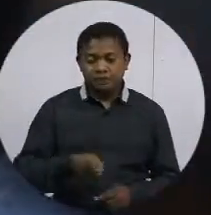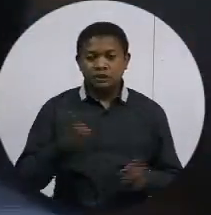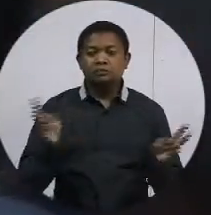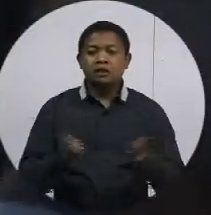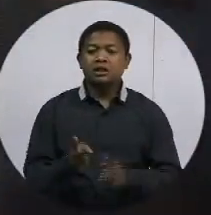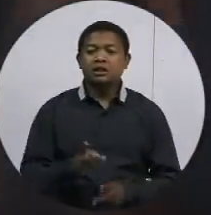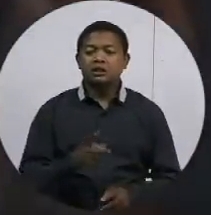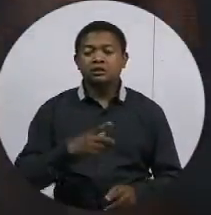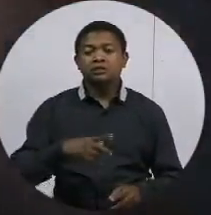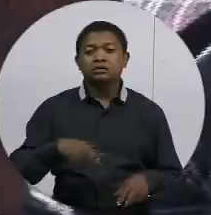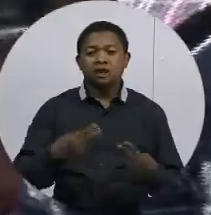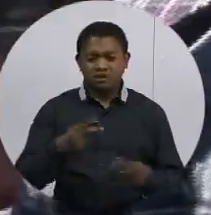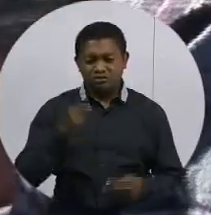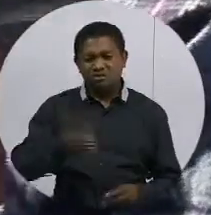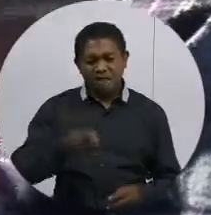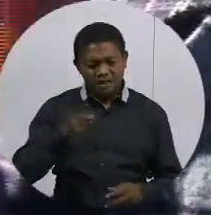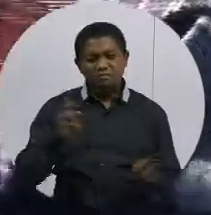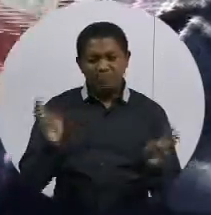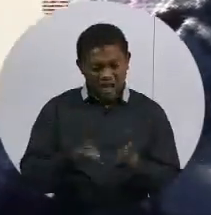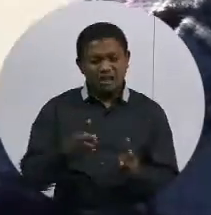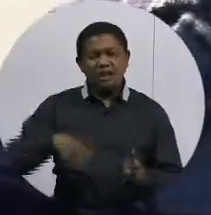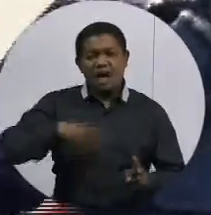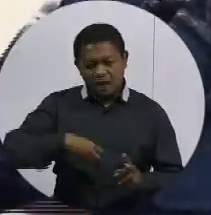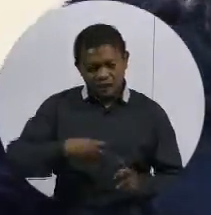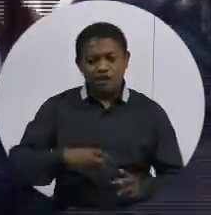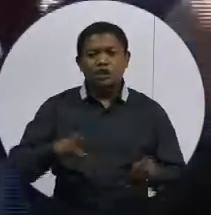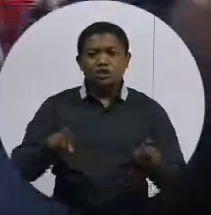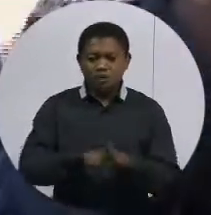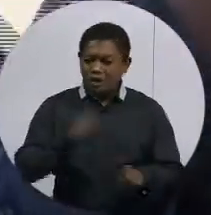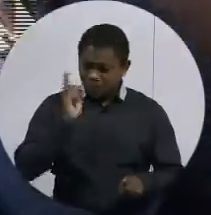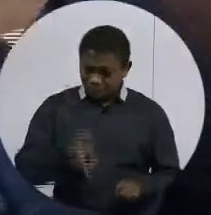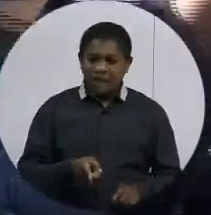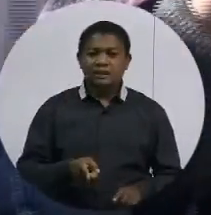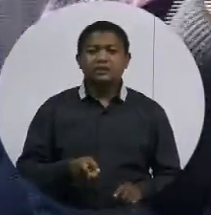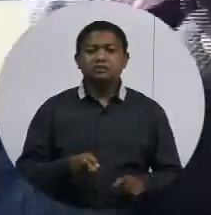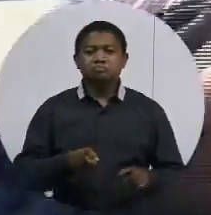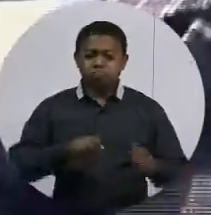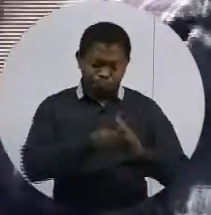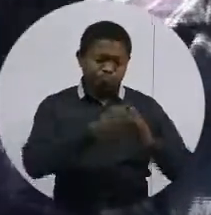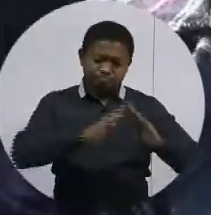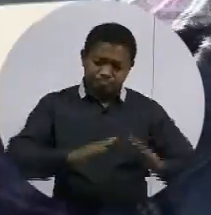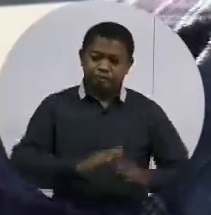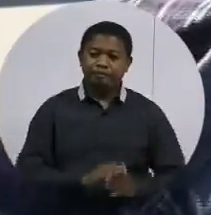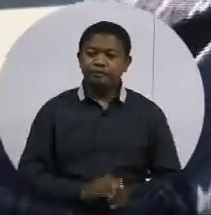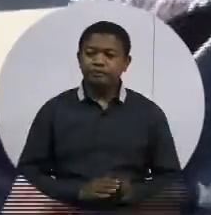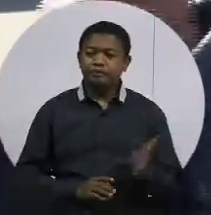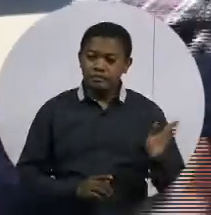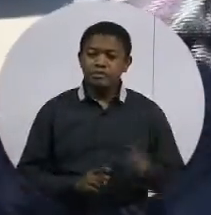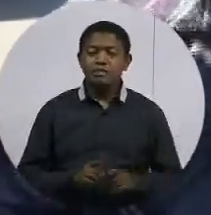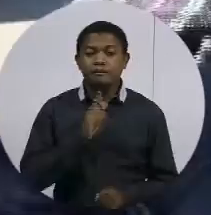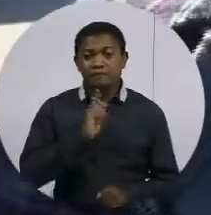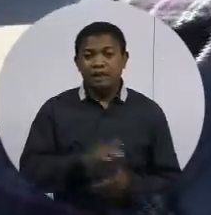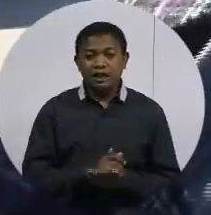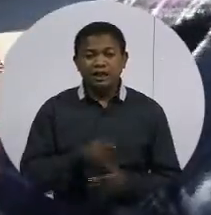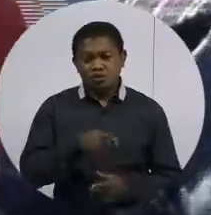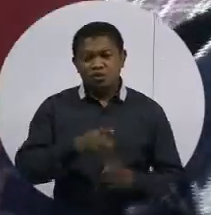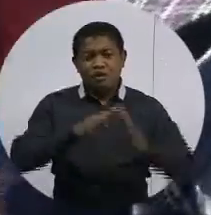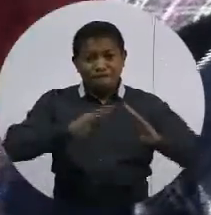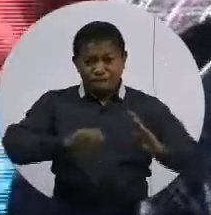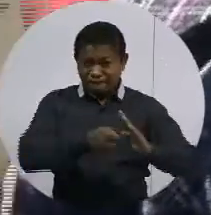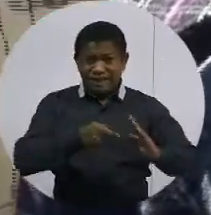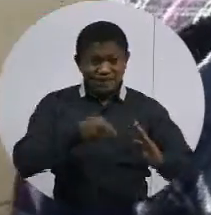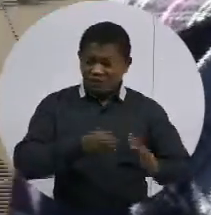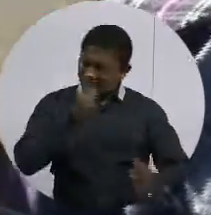valana aretina sy ny fiiboana rehefa ohatra ianao maro tena ny confinement ny tena anisany anankiray e fitsabonany